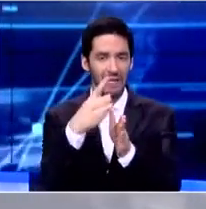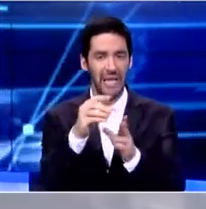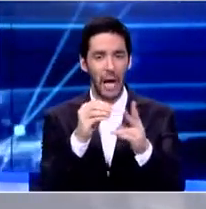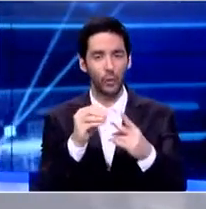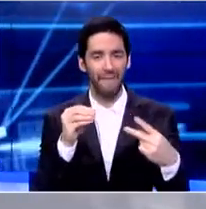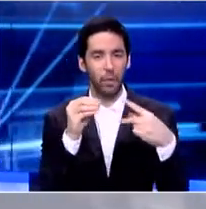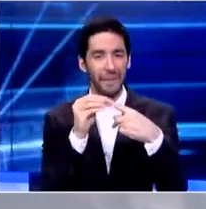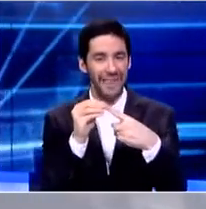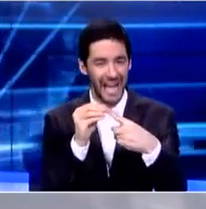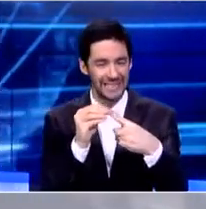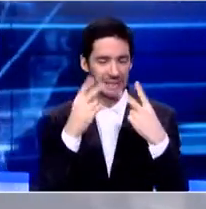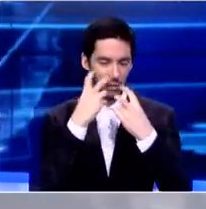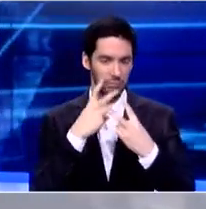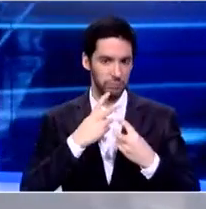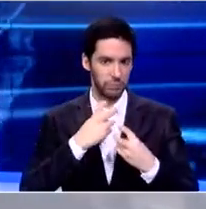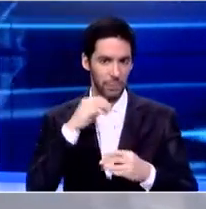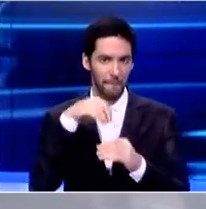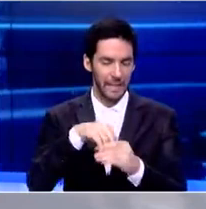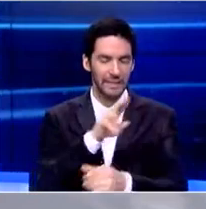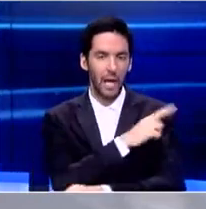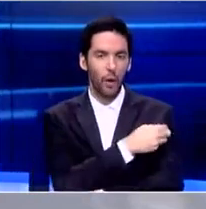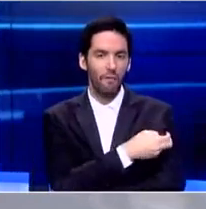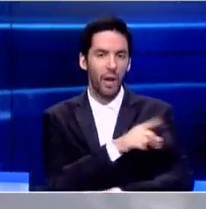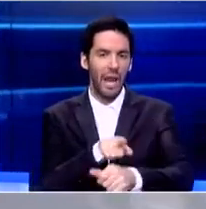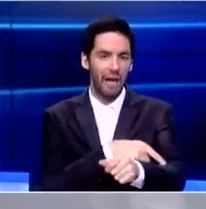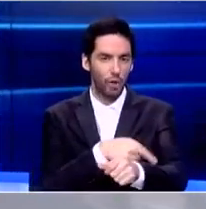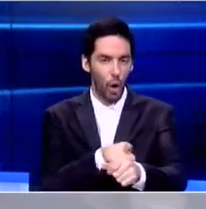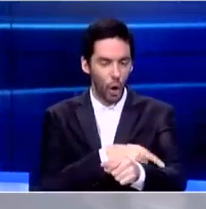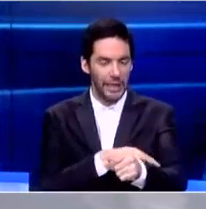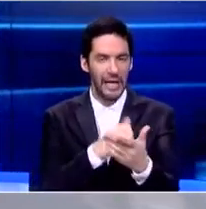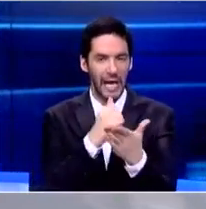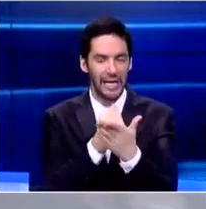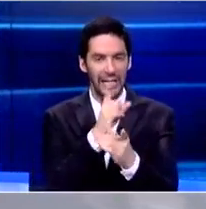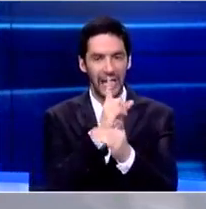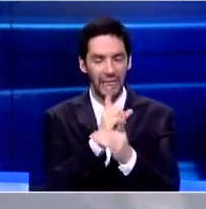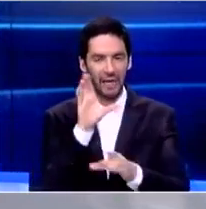8.176 εργαστηριακών αναλύσεων από το Ινστιτούτο Νευρολογίας και Γενετικής Κύπρου,